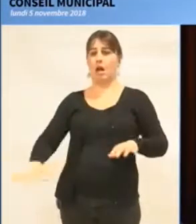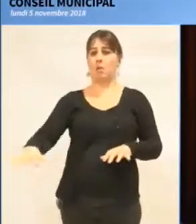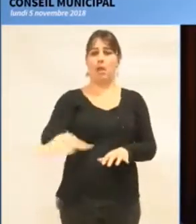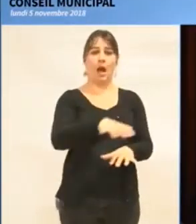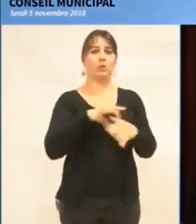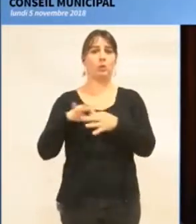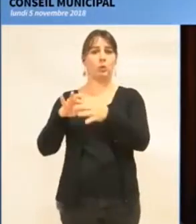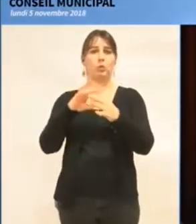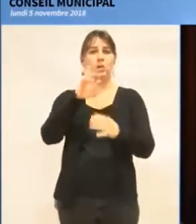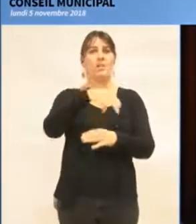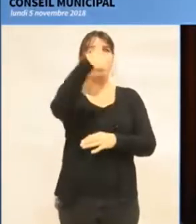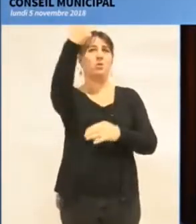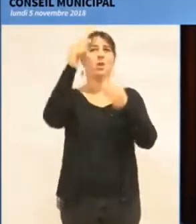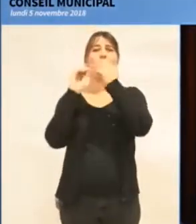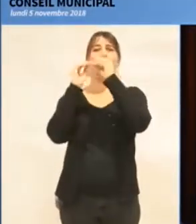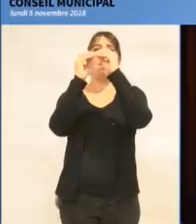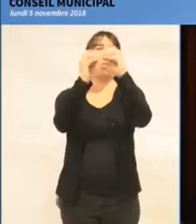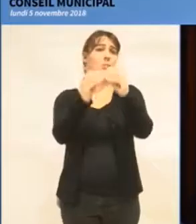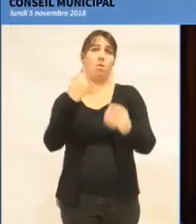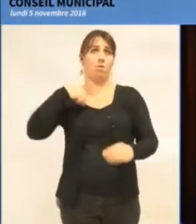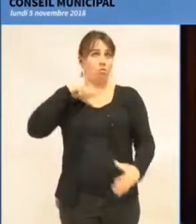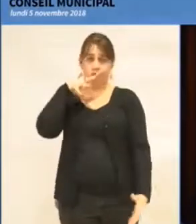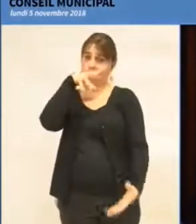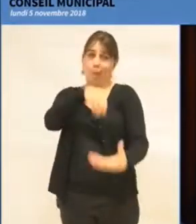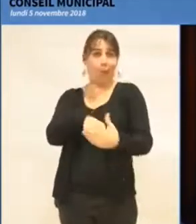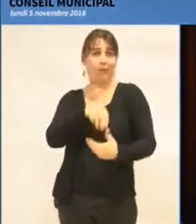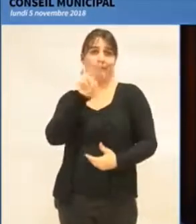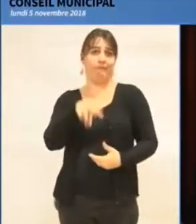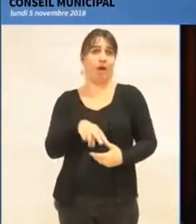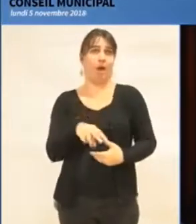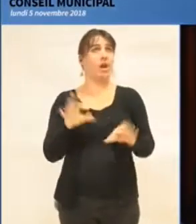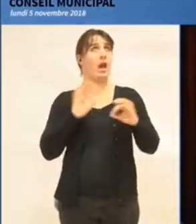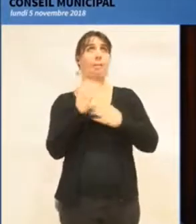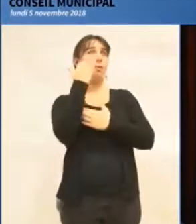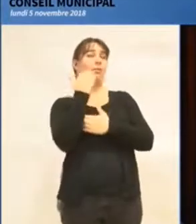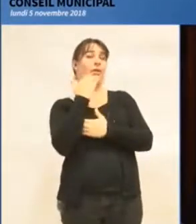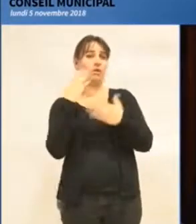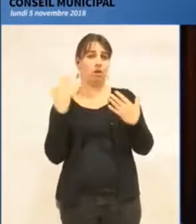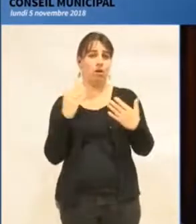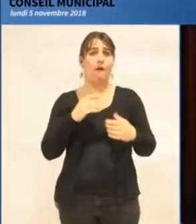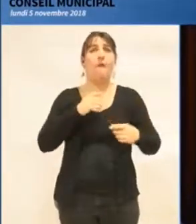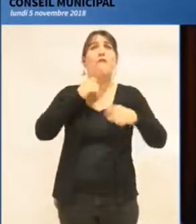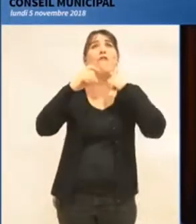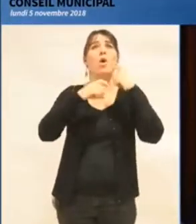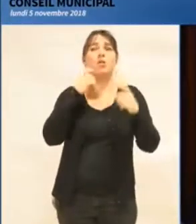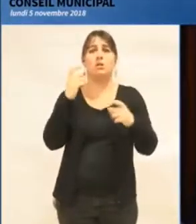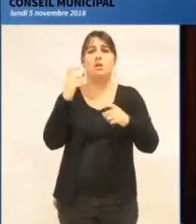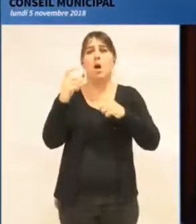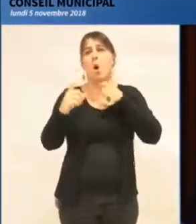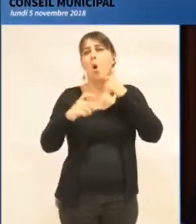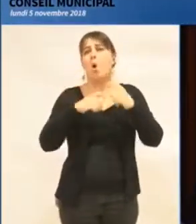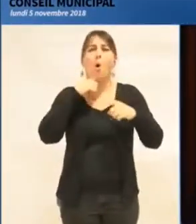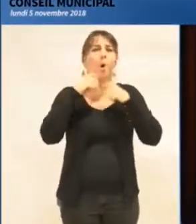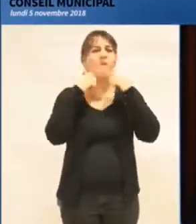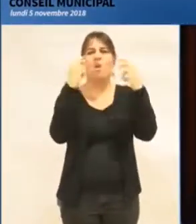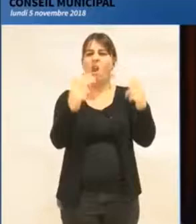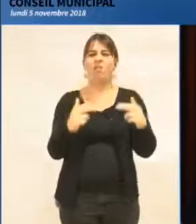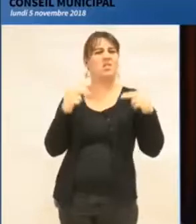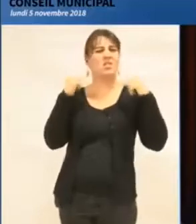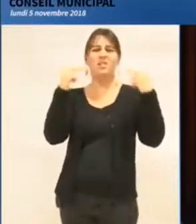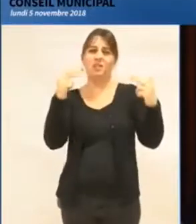phénomène national que nous venons d'évoquer. Cette violence, pour ne pas dire cette ultra-violence,